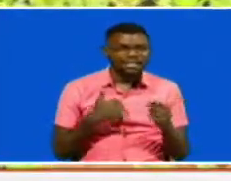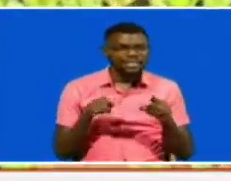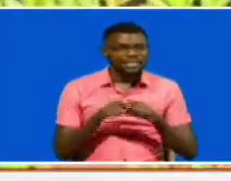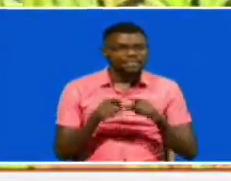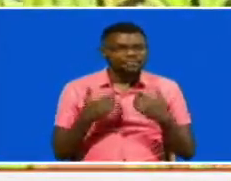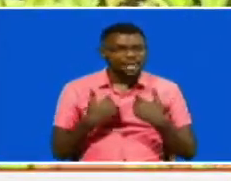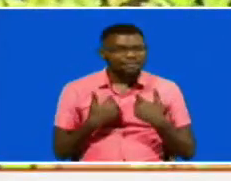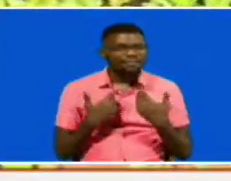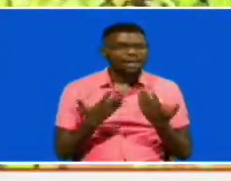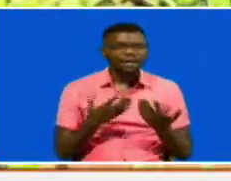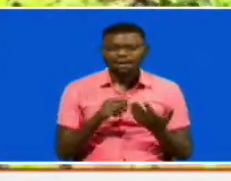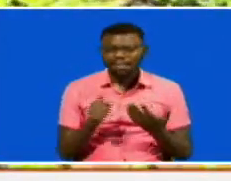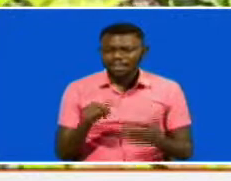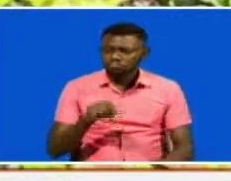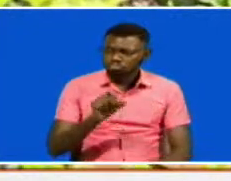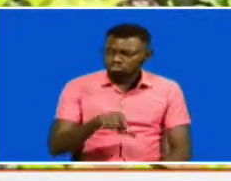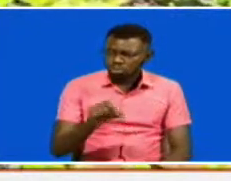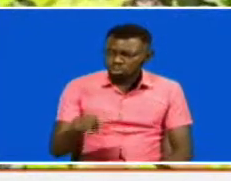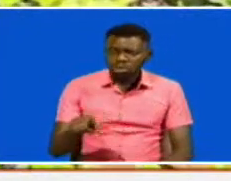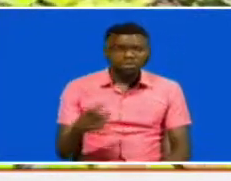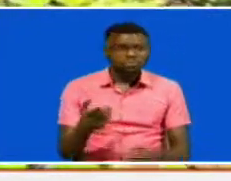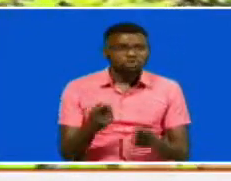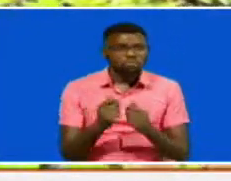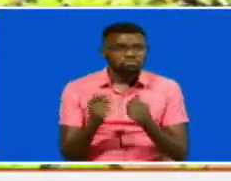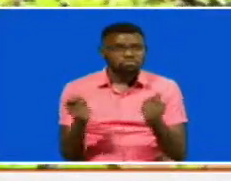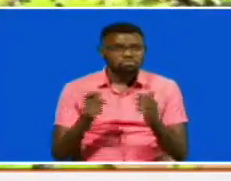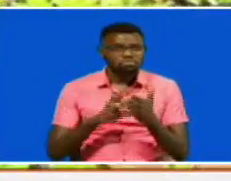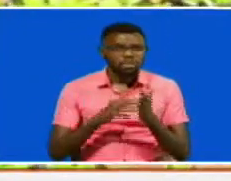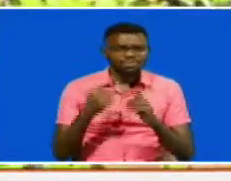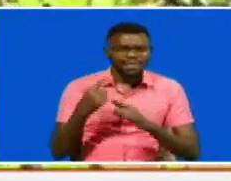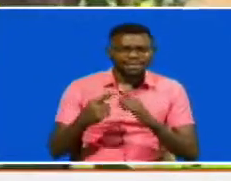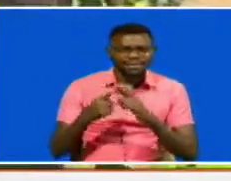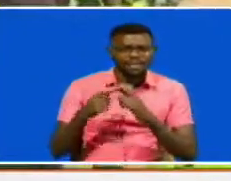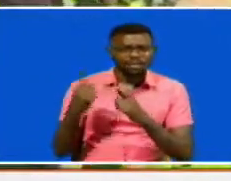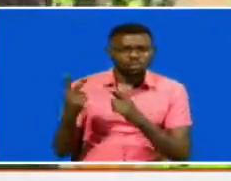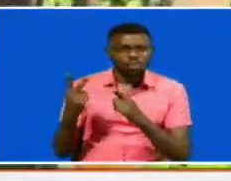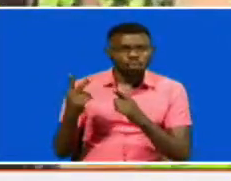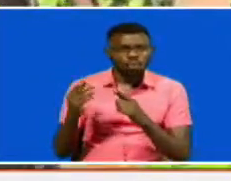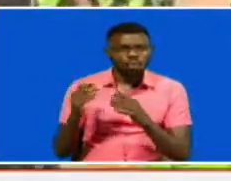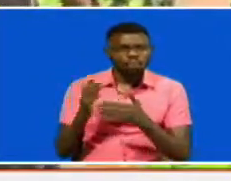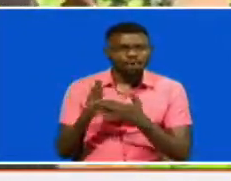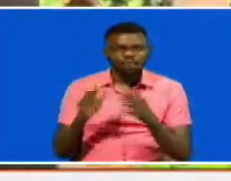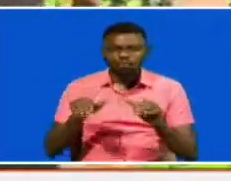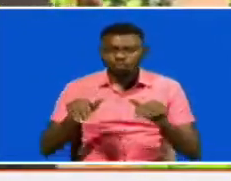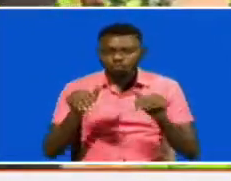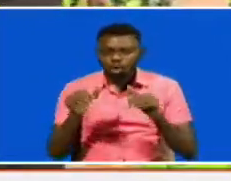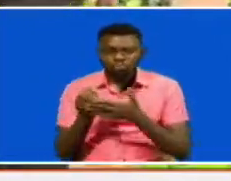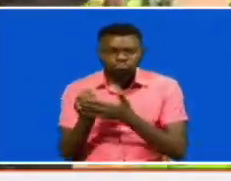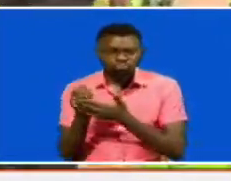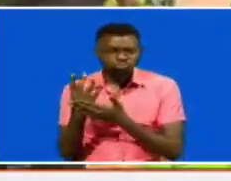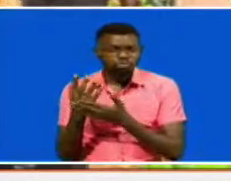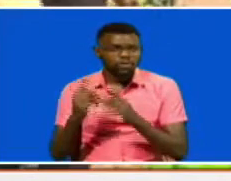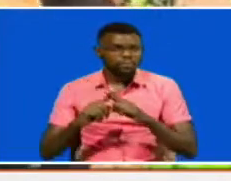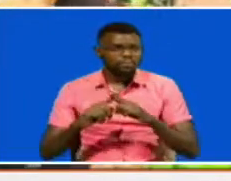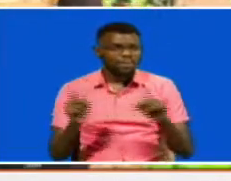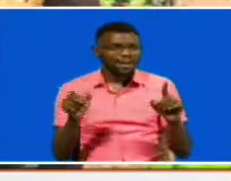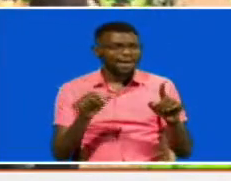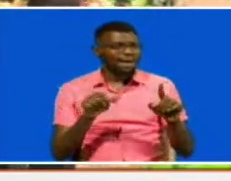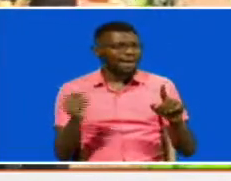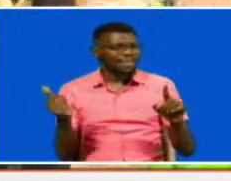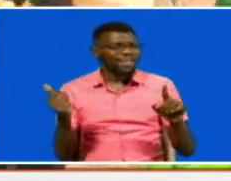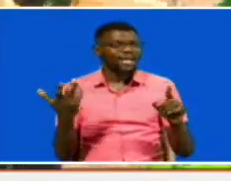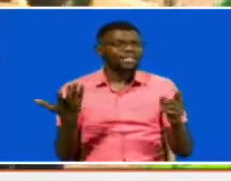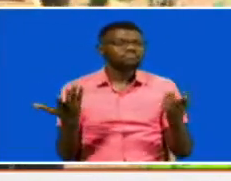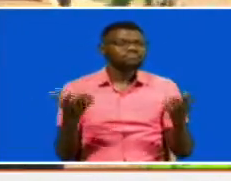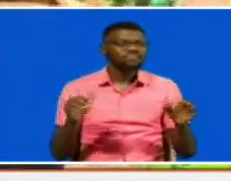mikanju iliyopandikizwa na ambayo huchukua miaka miwili unusu kukomaa, tofauti na ile isiyopandikizwa